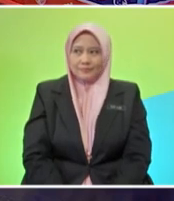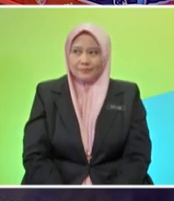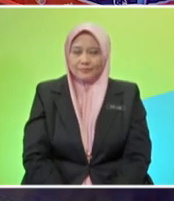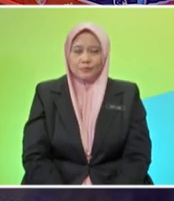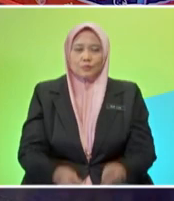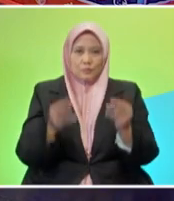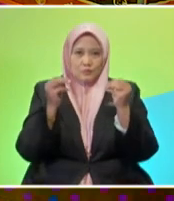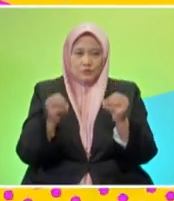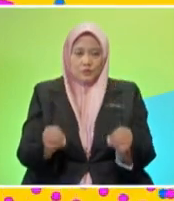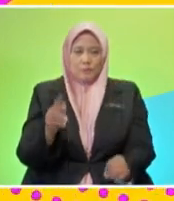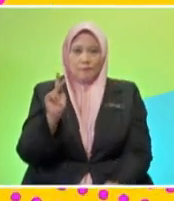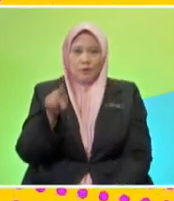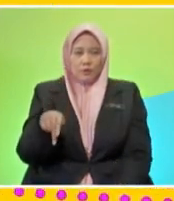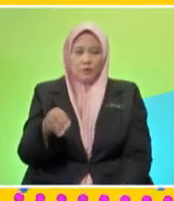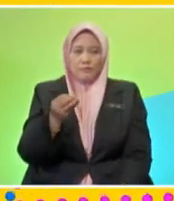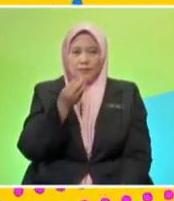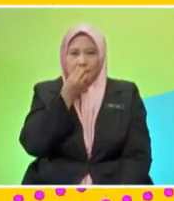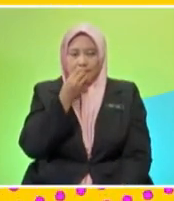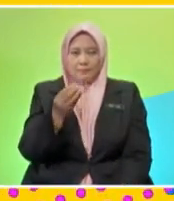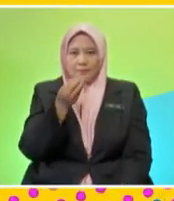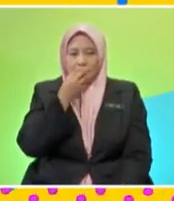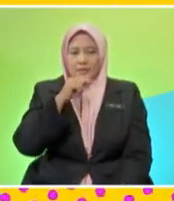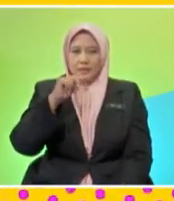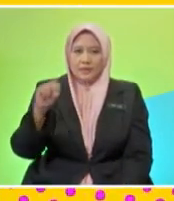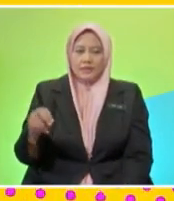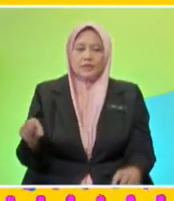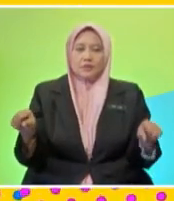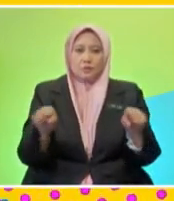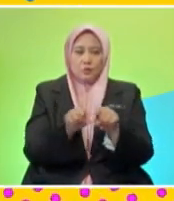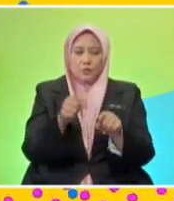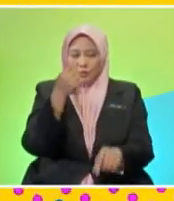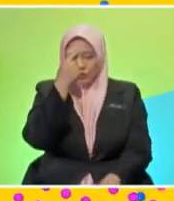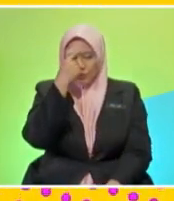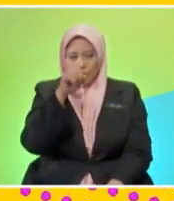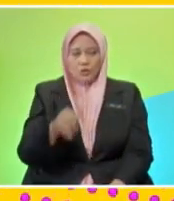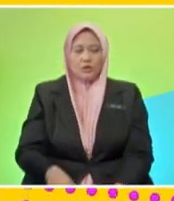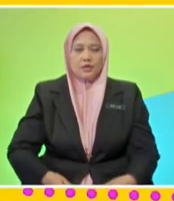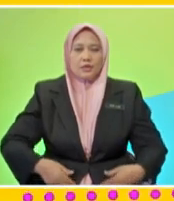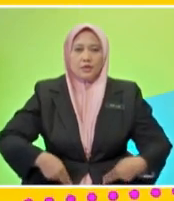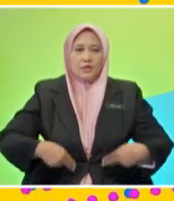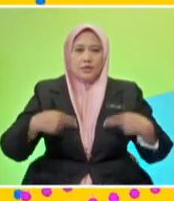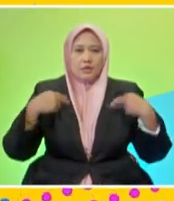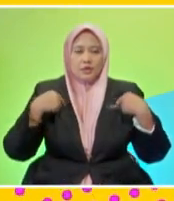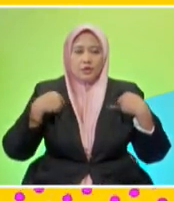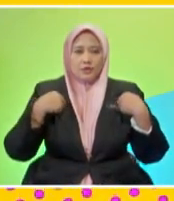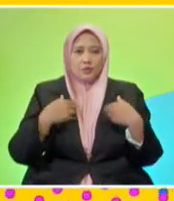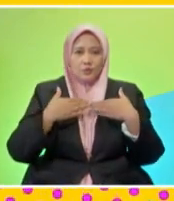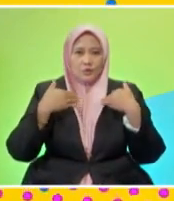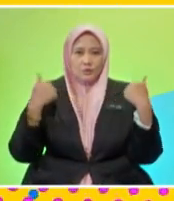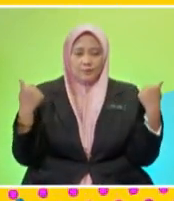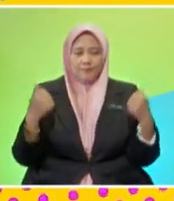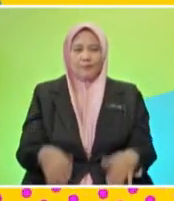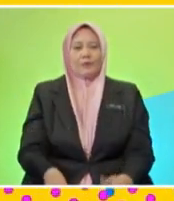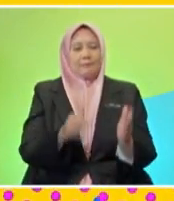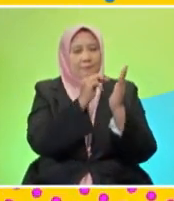Manusia perlu makan makanan seimbang untuk hidup sehat. Menu sehat harian